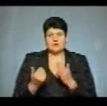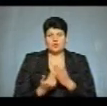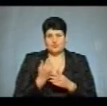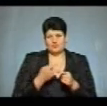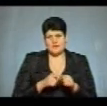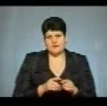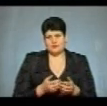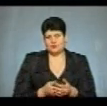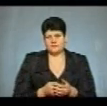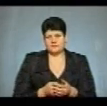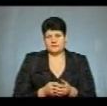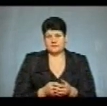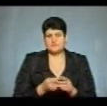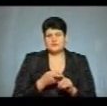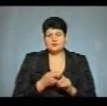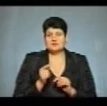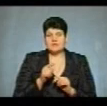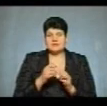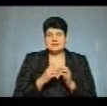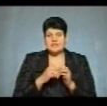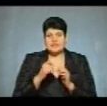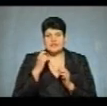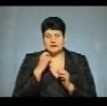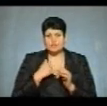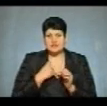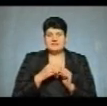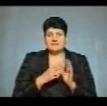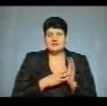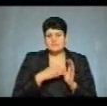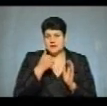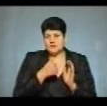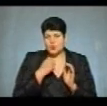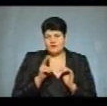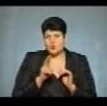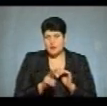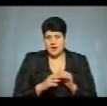техніку. Через те середній вік у нас 18 років тролейбусам.